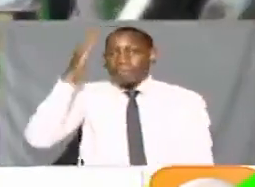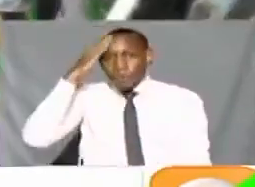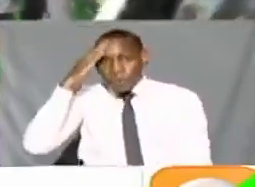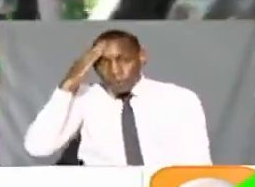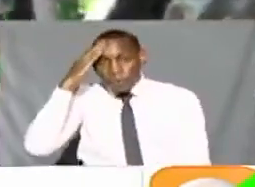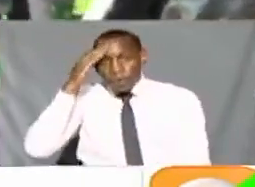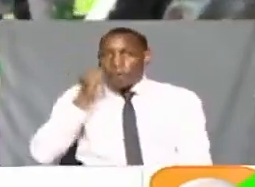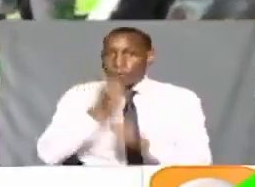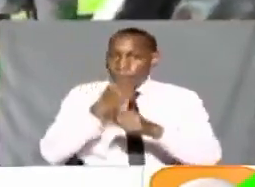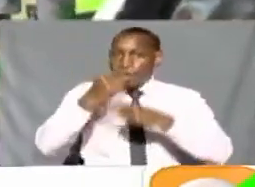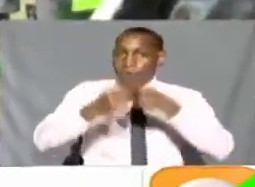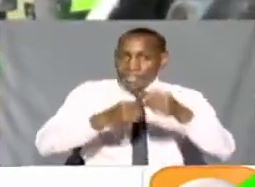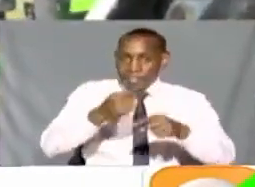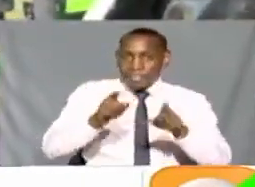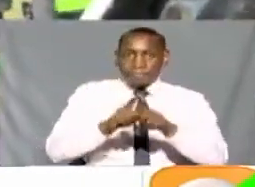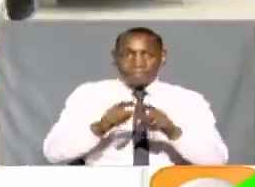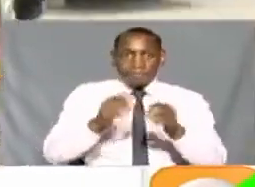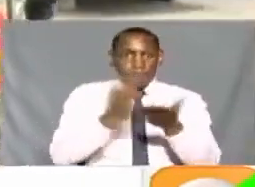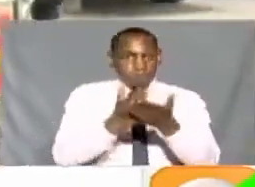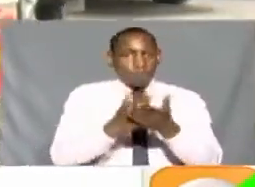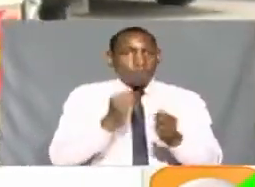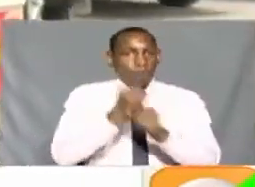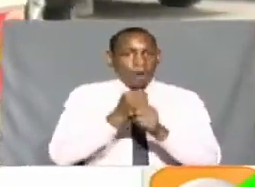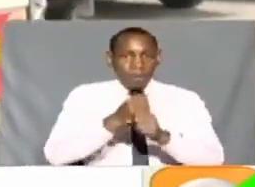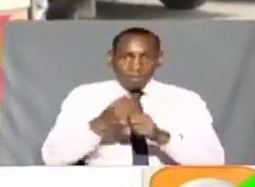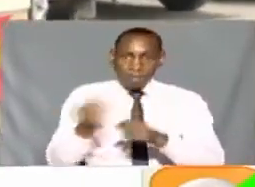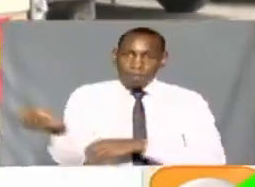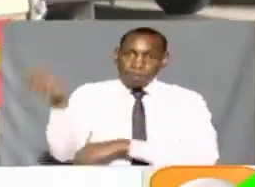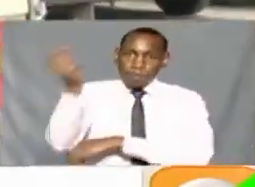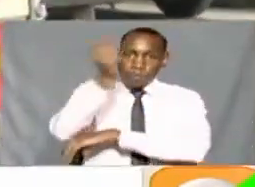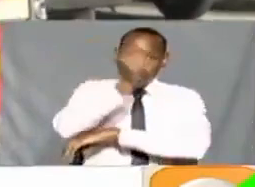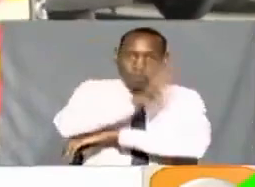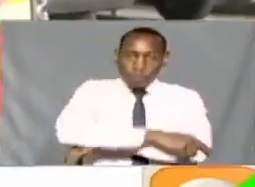vile kazi inaendelea kwa maana niko full time.